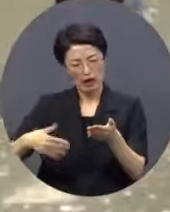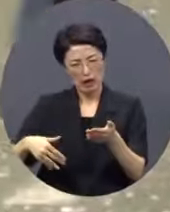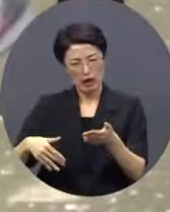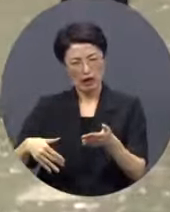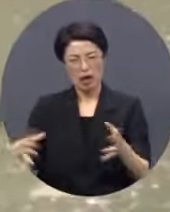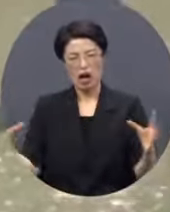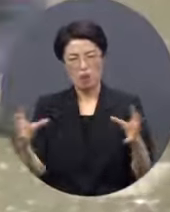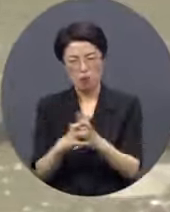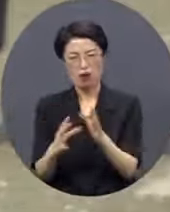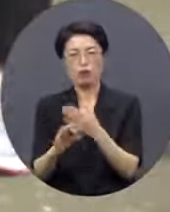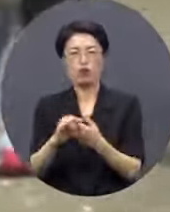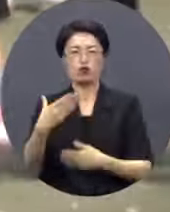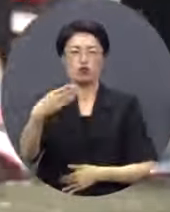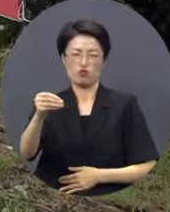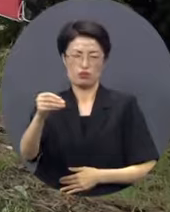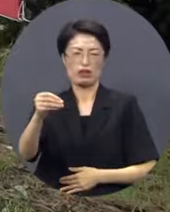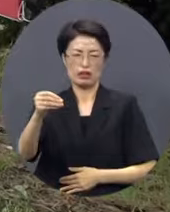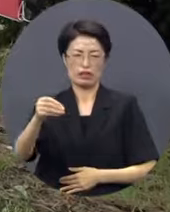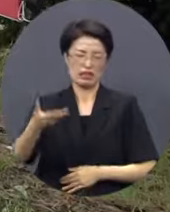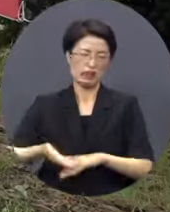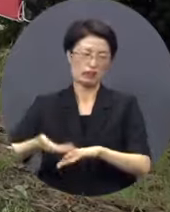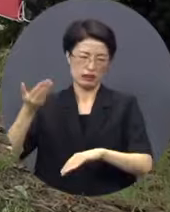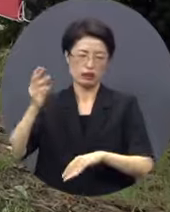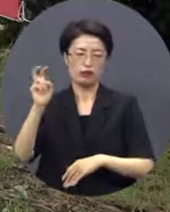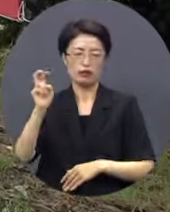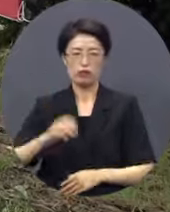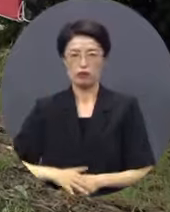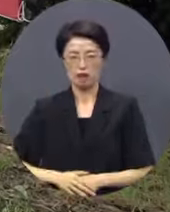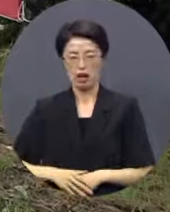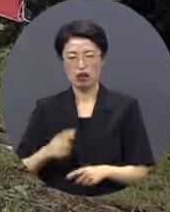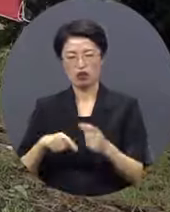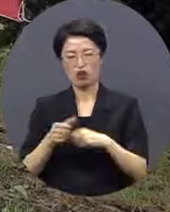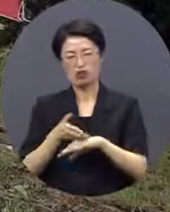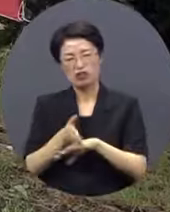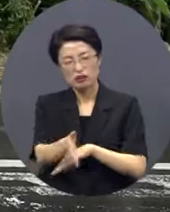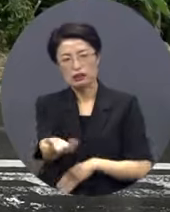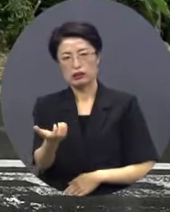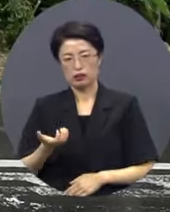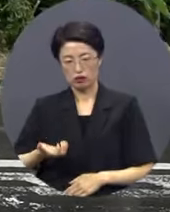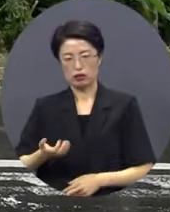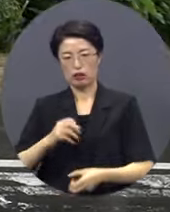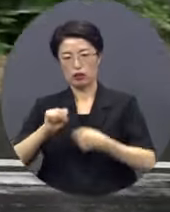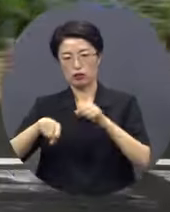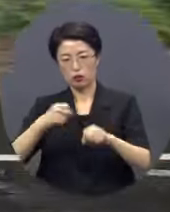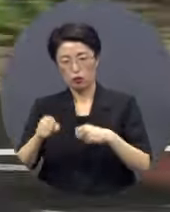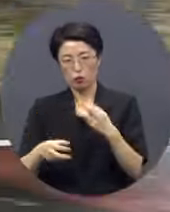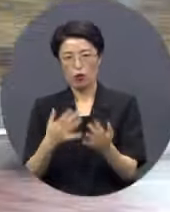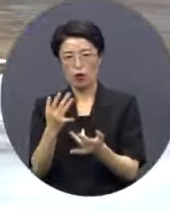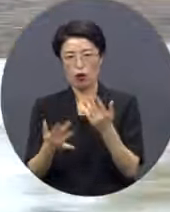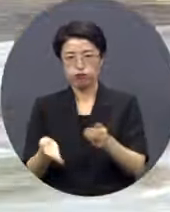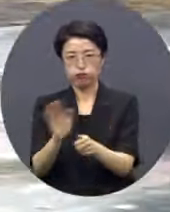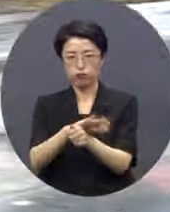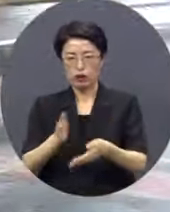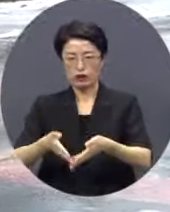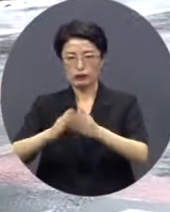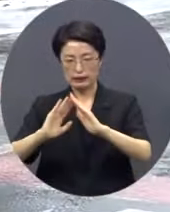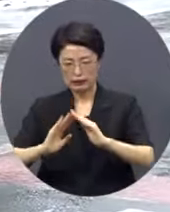마리가 넘을 것으로 추정되는 상황. 더 늦기 전에 반려동물 장묘 시설을 둘러싼 갈등을 줄일 수